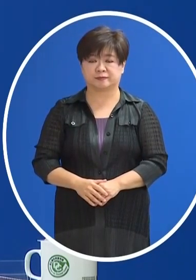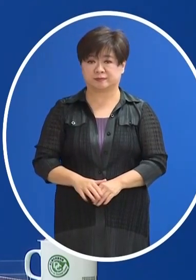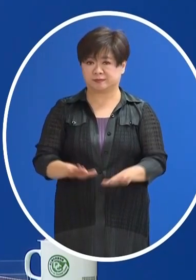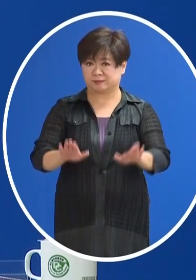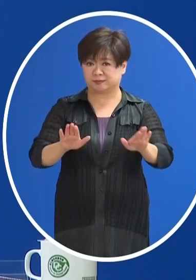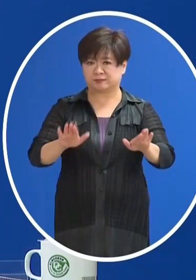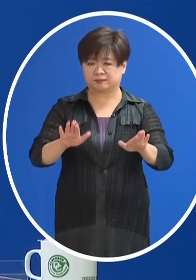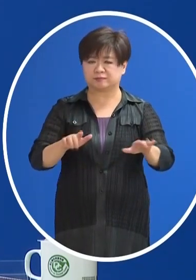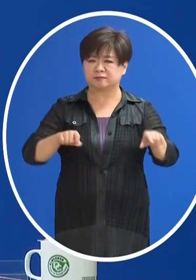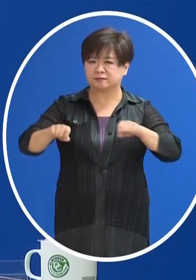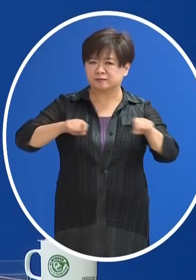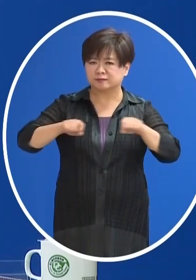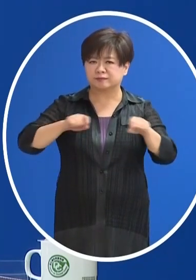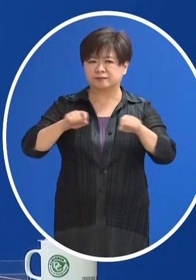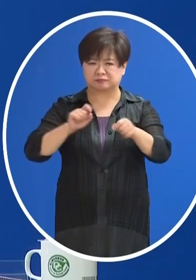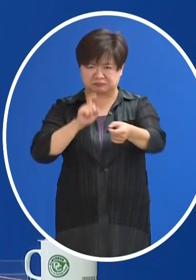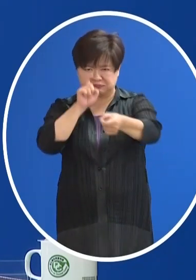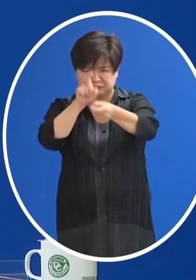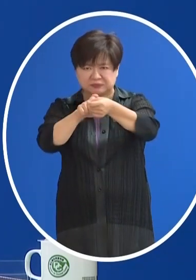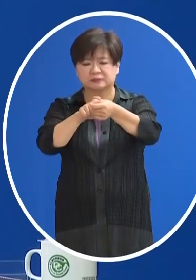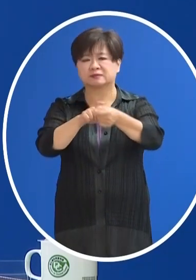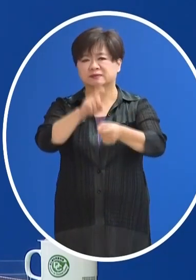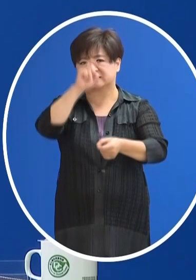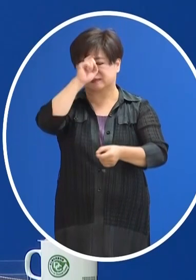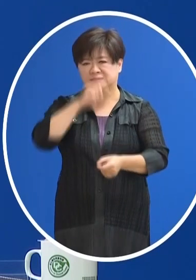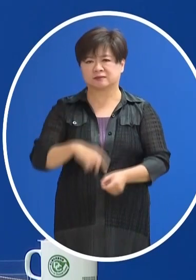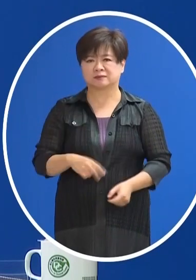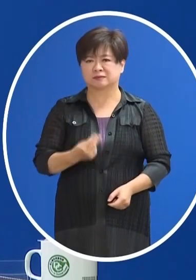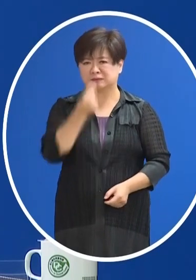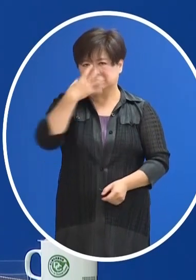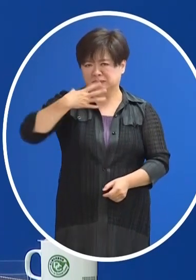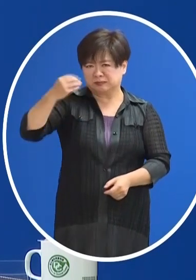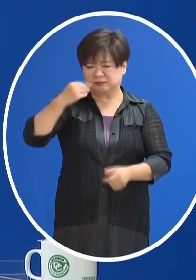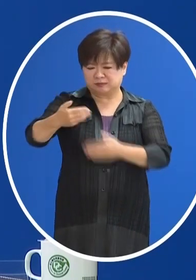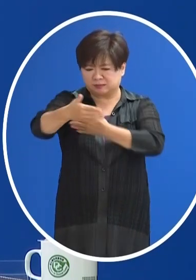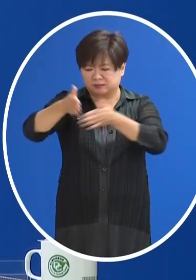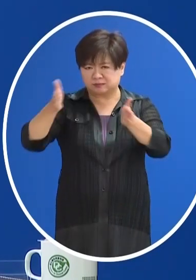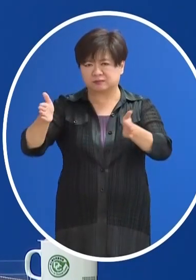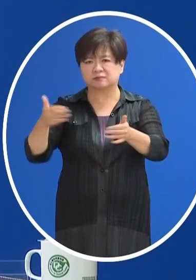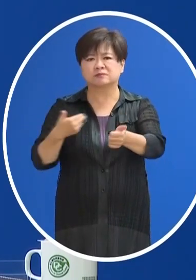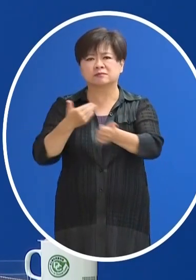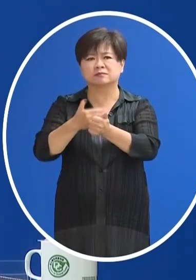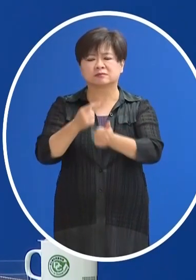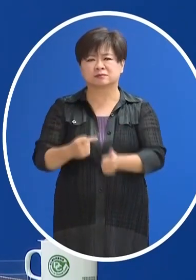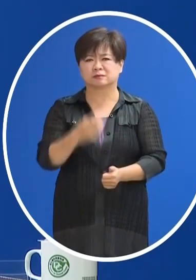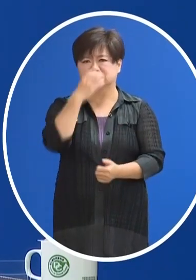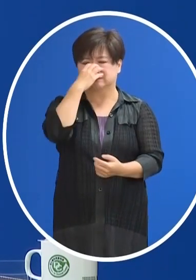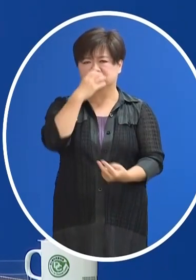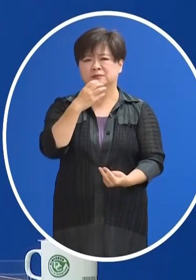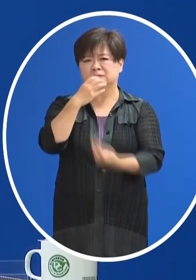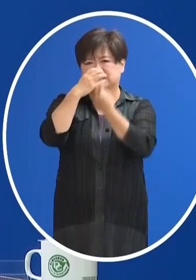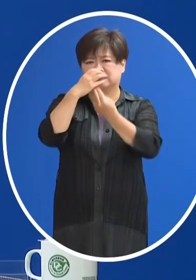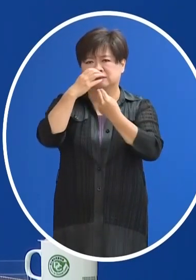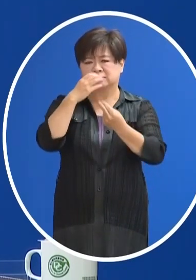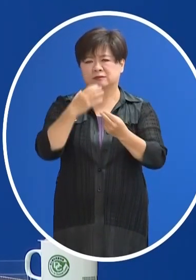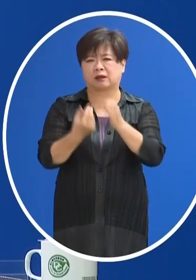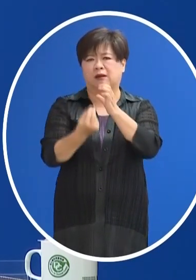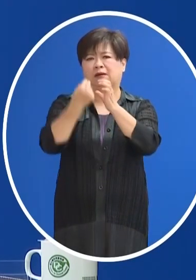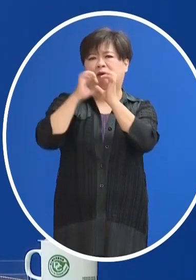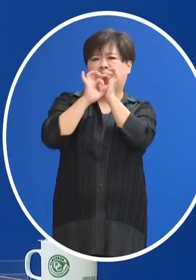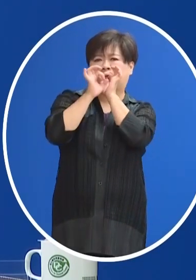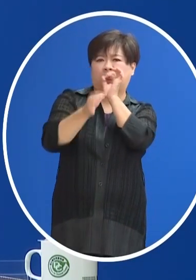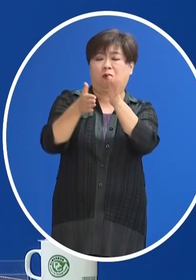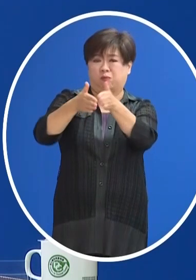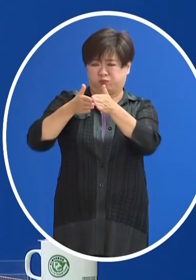现在的政策上是希望呢尽量把负压隔离病房留给需要插管使用呼吸器的这个病患来